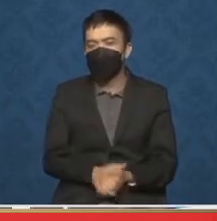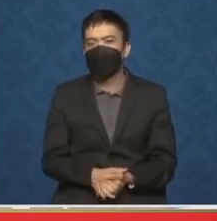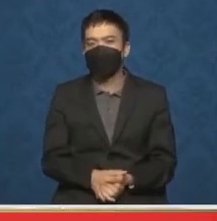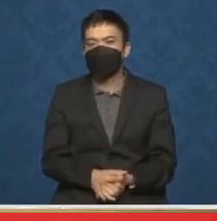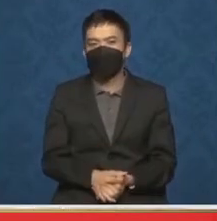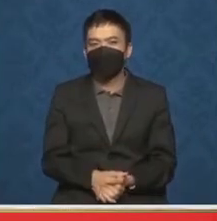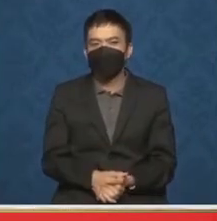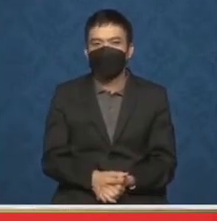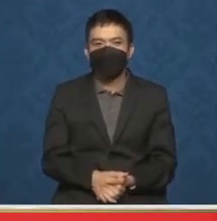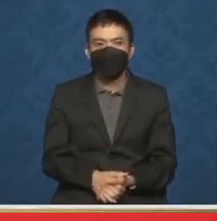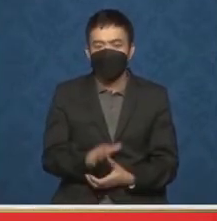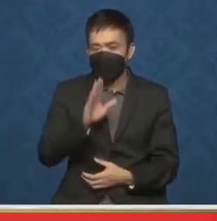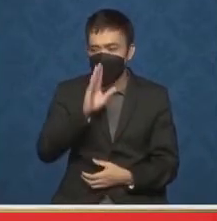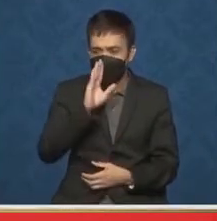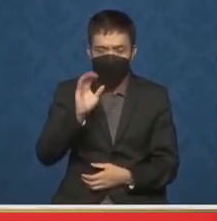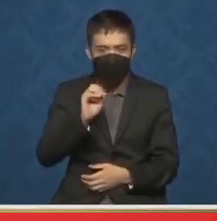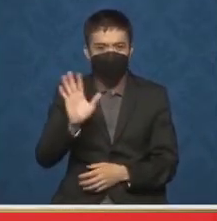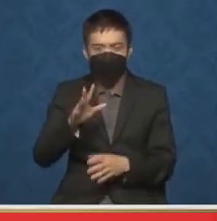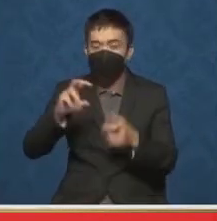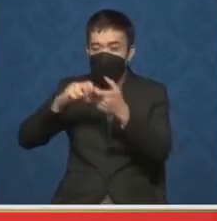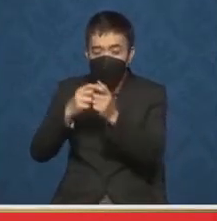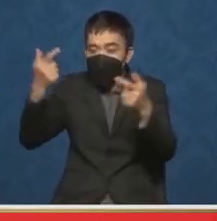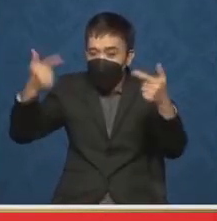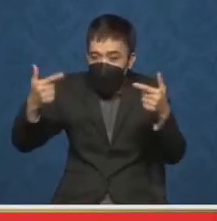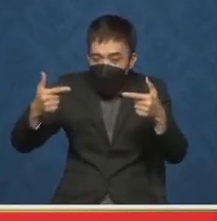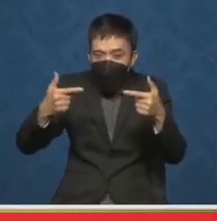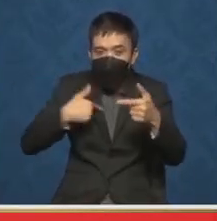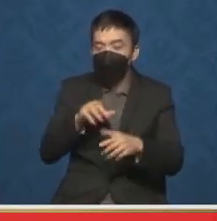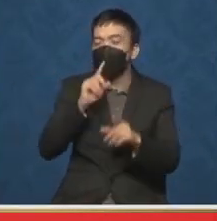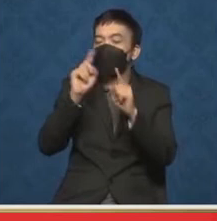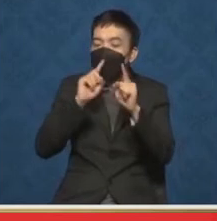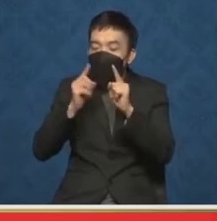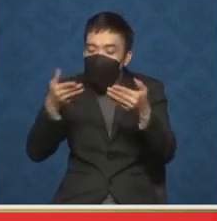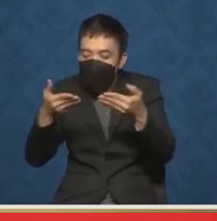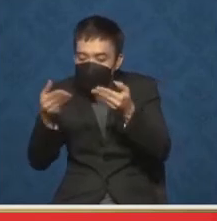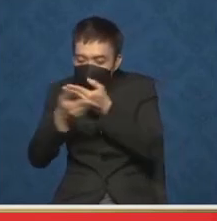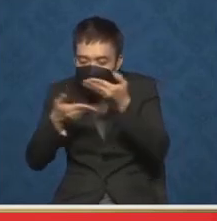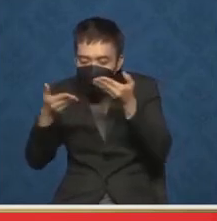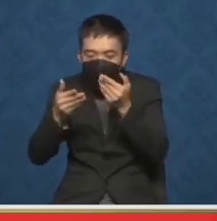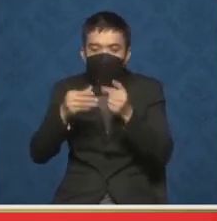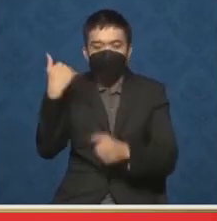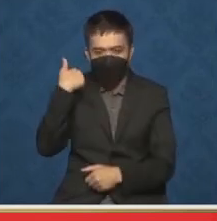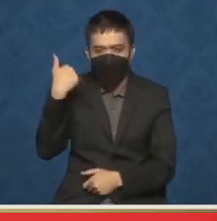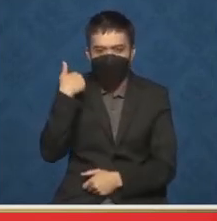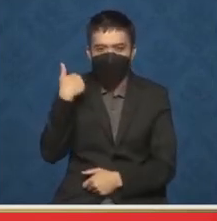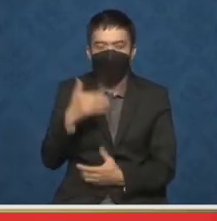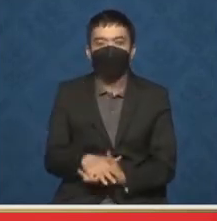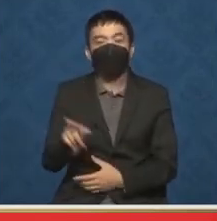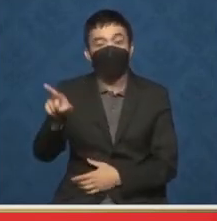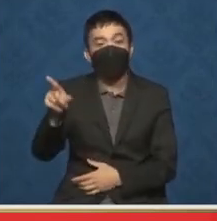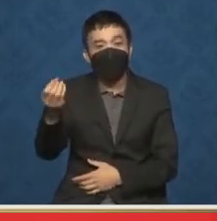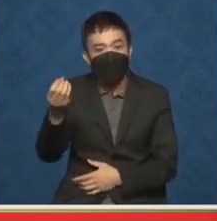ไม่มีอะไรที่ absolute ระว่างที่ขัดแย้งกันทะเละกันเี่เขาคุยกัอยู่ทะหเวลานะครัเพราฉนั้ททานว่า